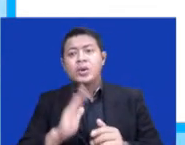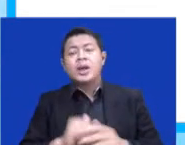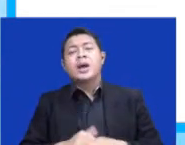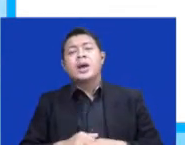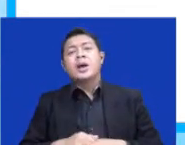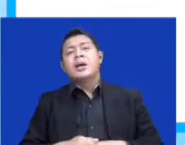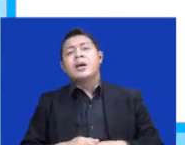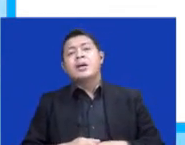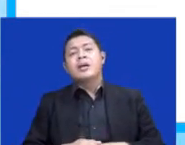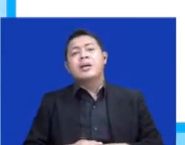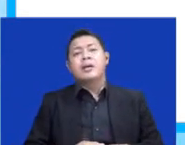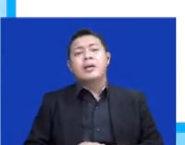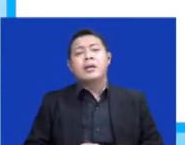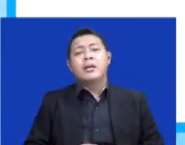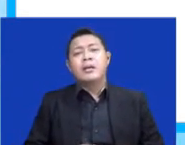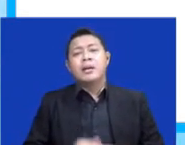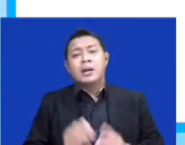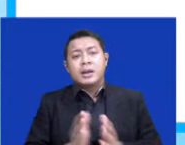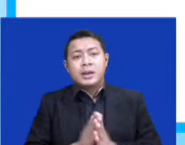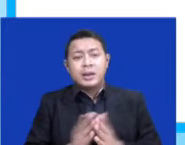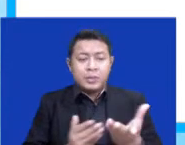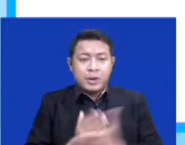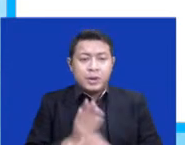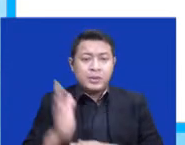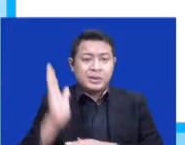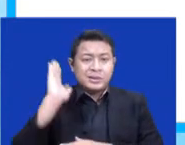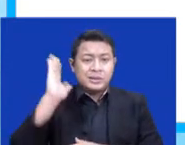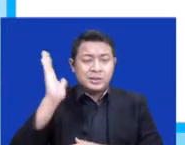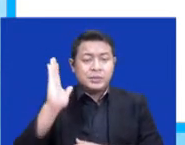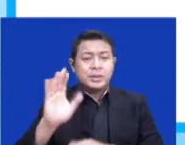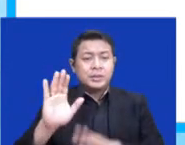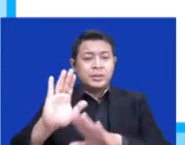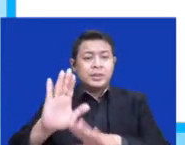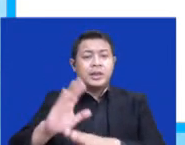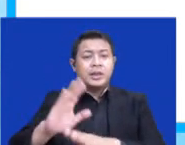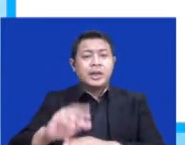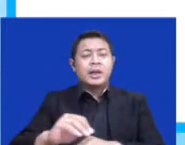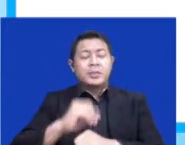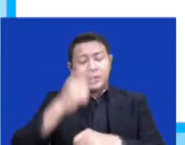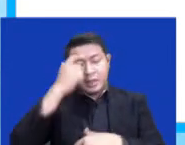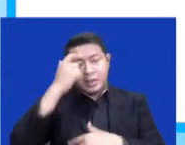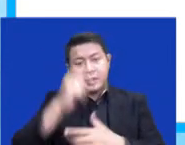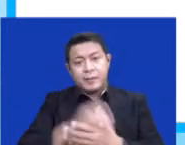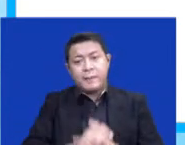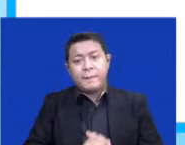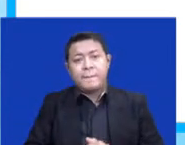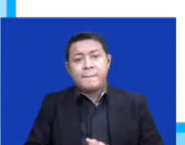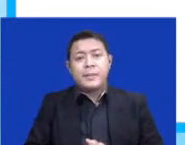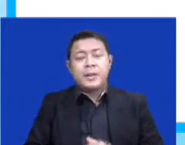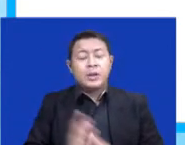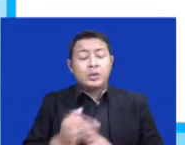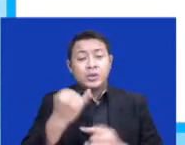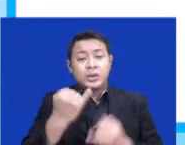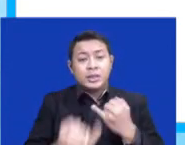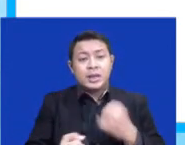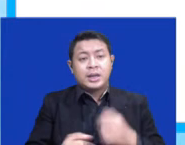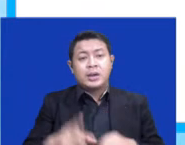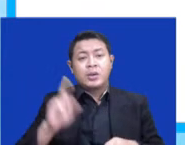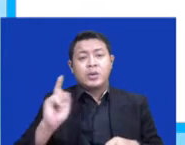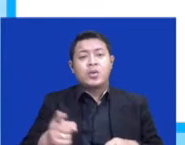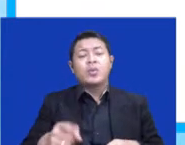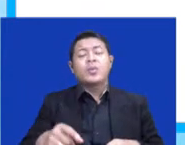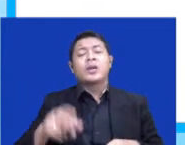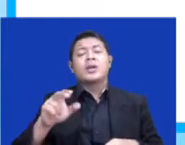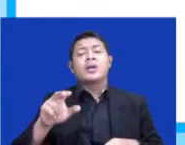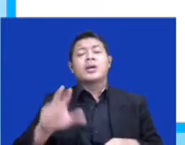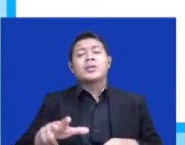layanan kesehatan mereka serta melalui seminar tentang pencegahan penyakit tidak menular. Dan tujuan yang terakhir, hukum dan kebijakan